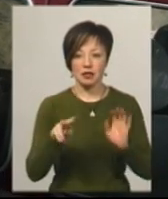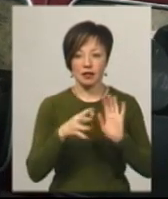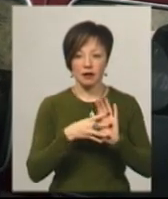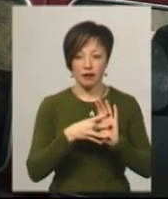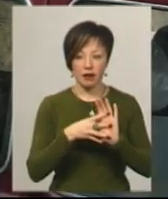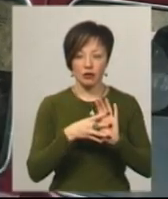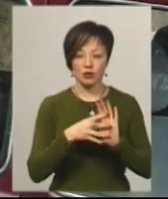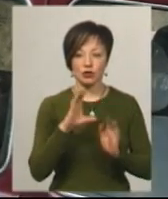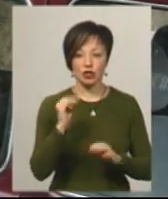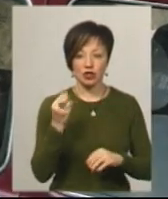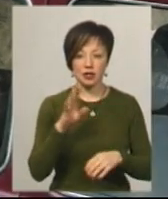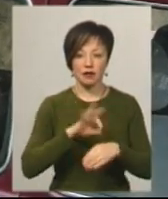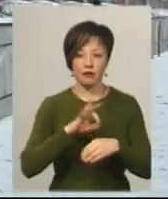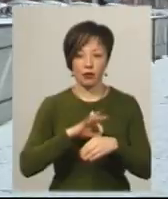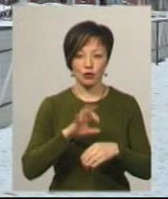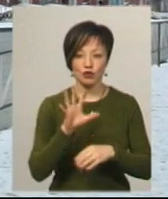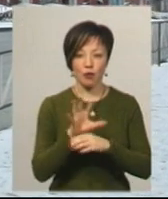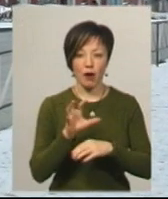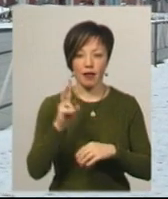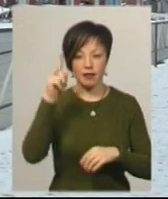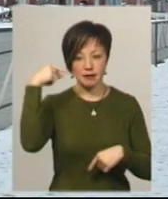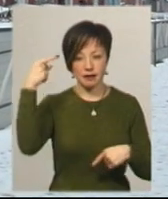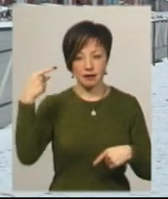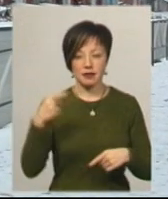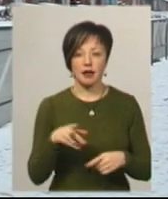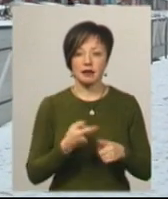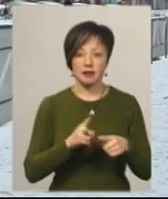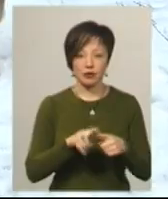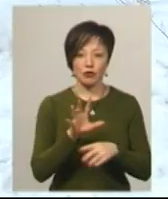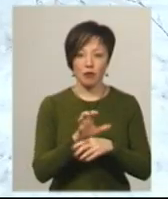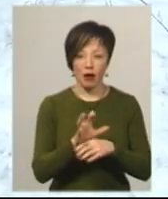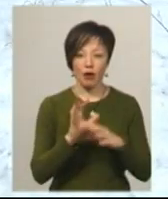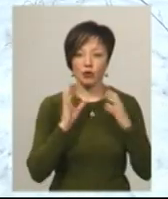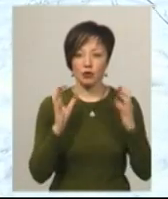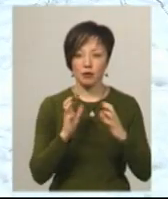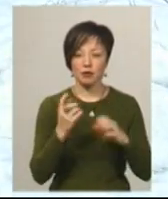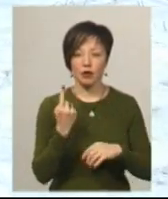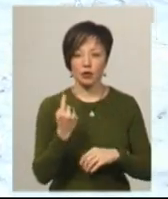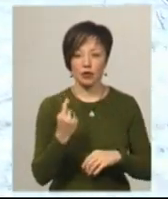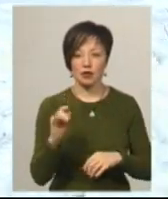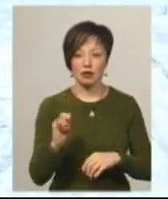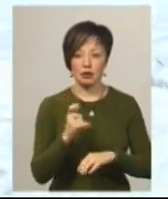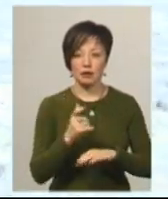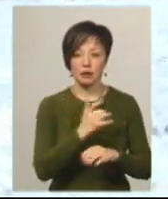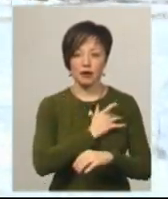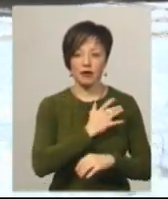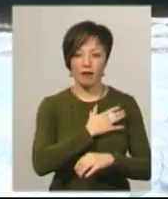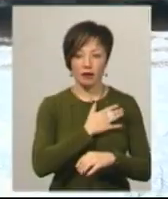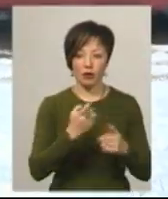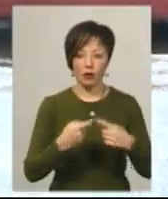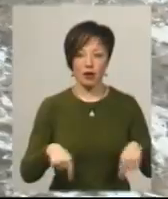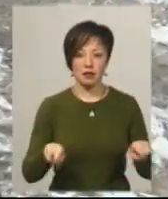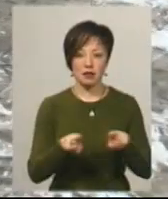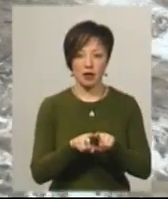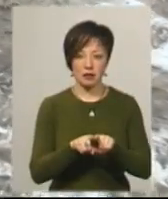29 січня захворювання собаки на сказ. Ця собака утримувалася на одній із приватних